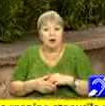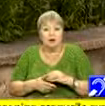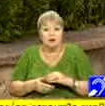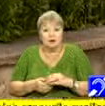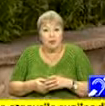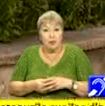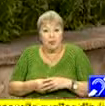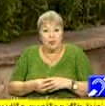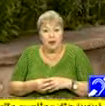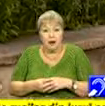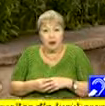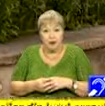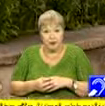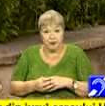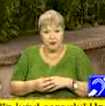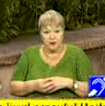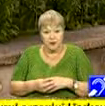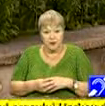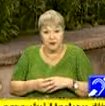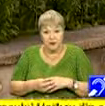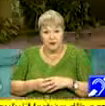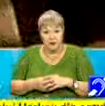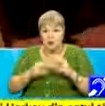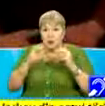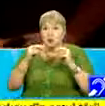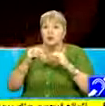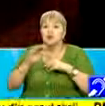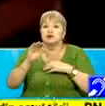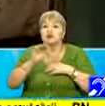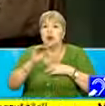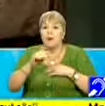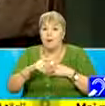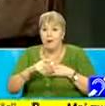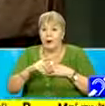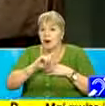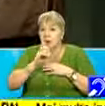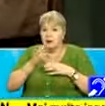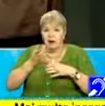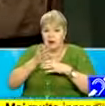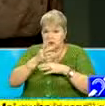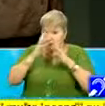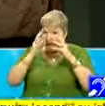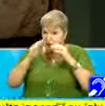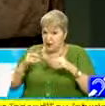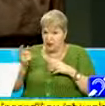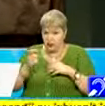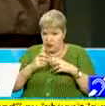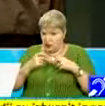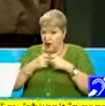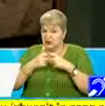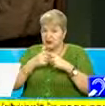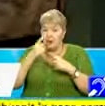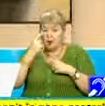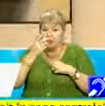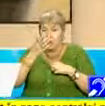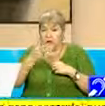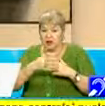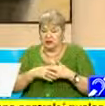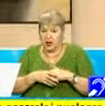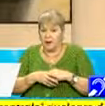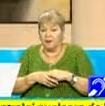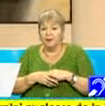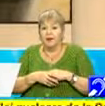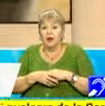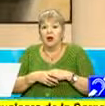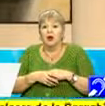Bună ziua Dorina Bună ziua doamnelor și domnilor cei mai mulți dintre elevi nu au ieșit foarte fericit de la aceasta proba de simulare a Examenului